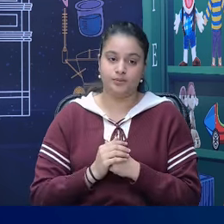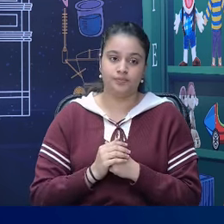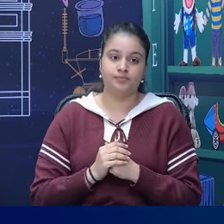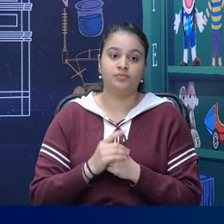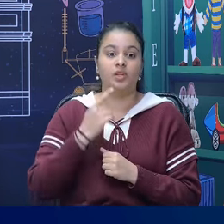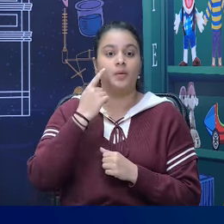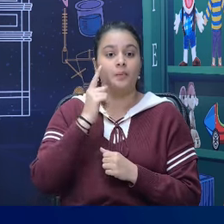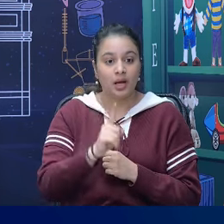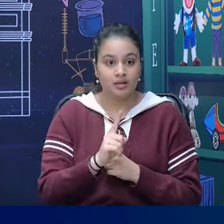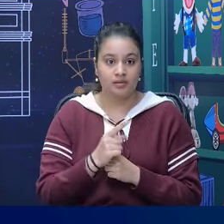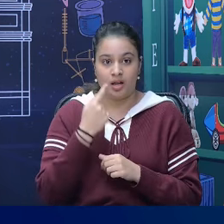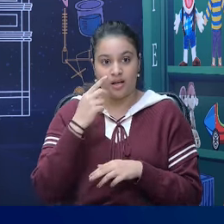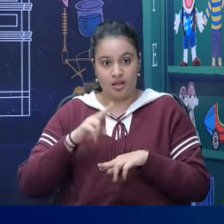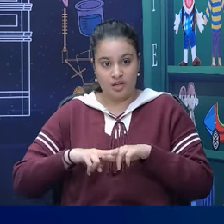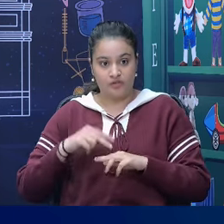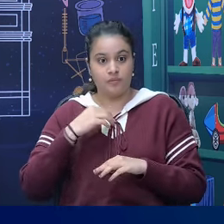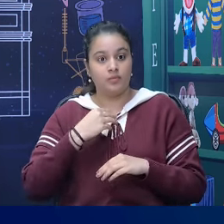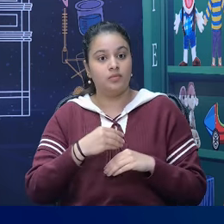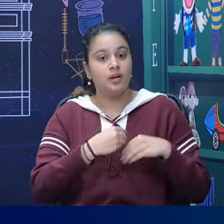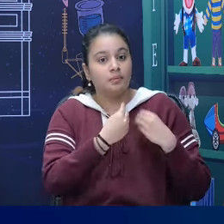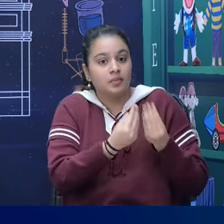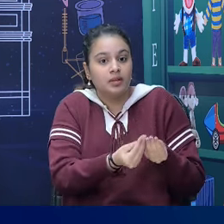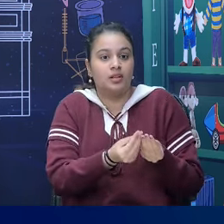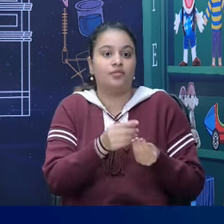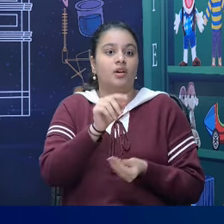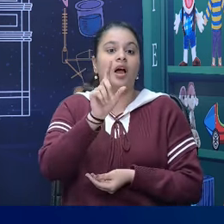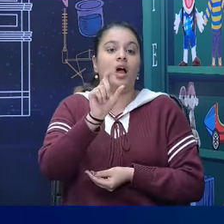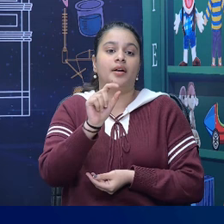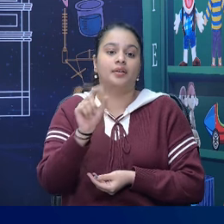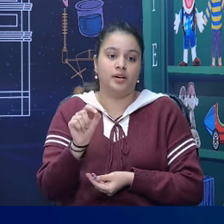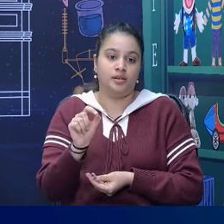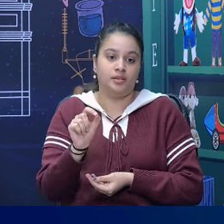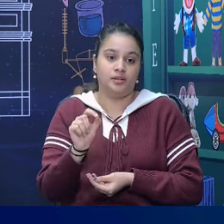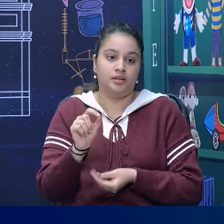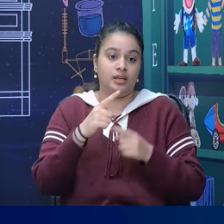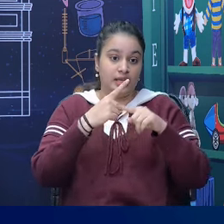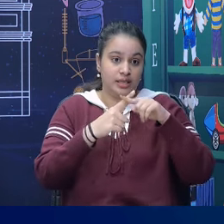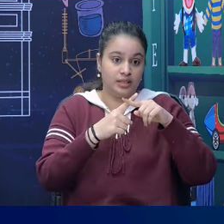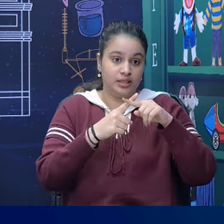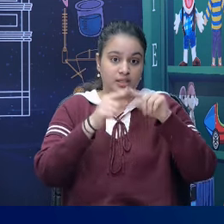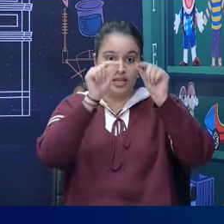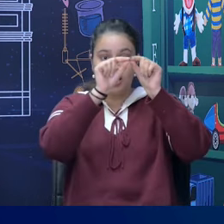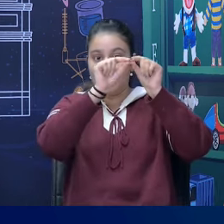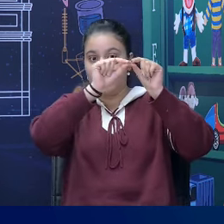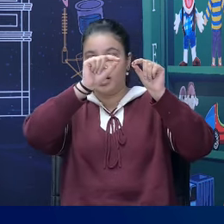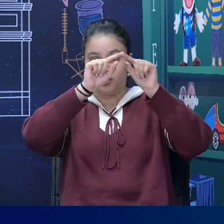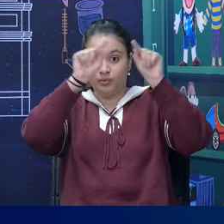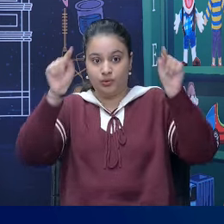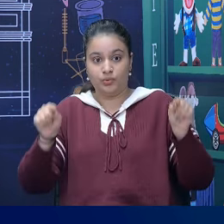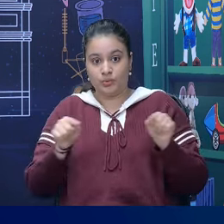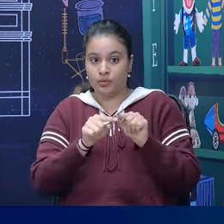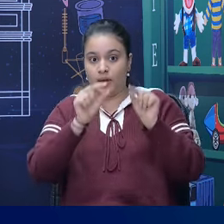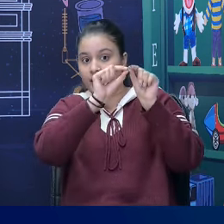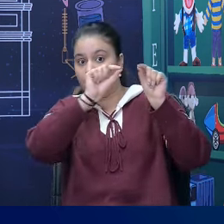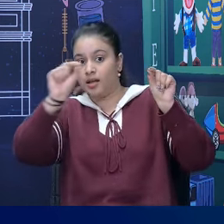चैलेंज दूं जी कि आपको 100 इन 100 यानी 100 यूनिट्स वाली का बनाना है तो आप बना